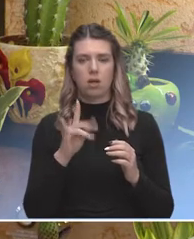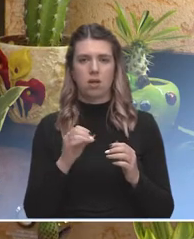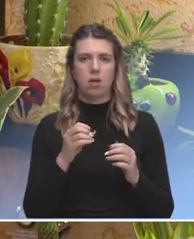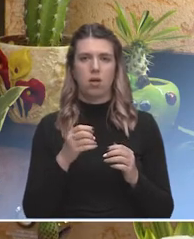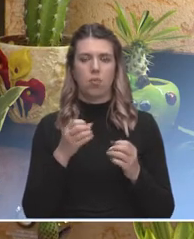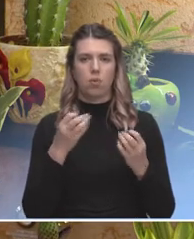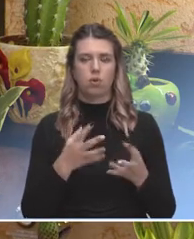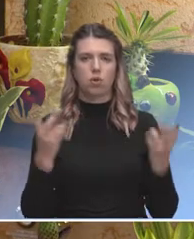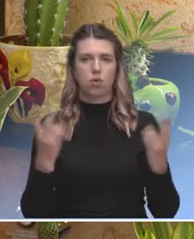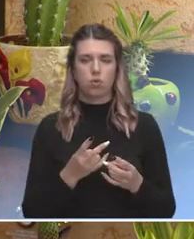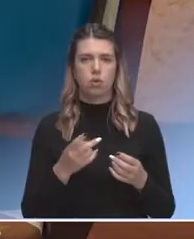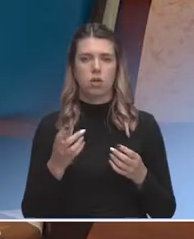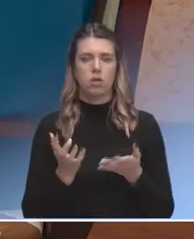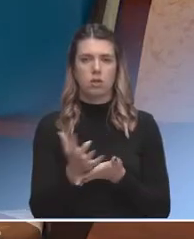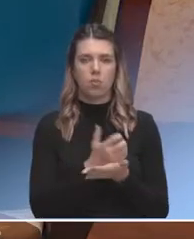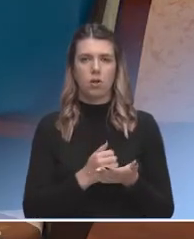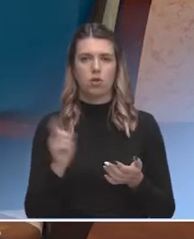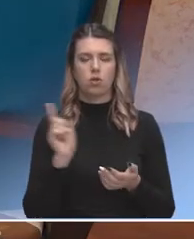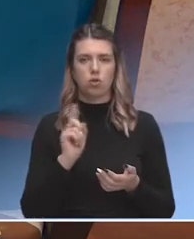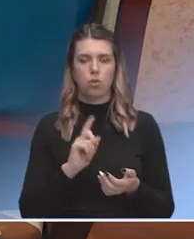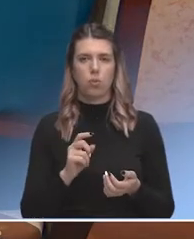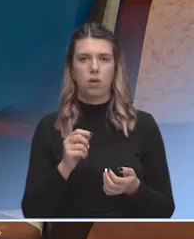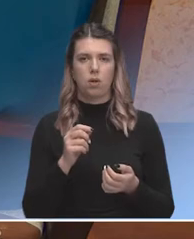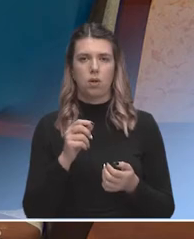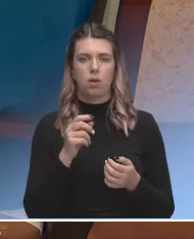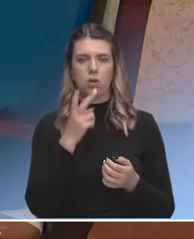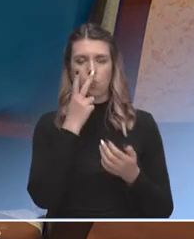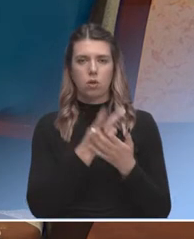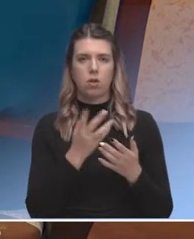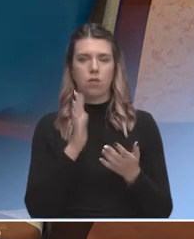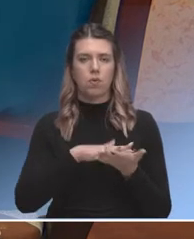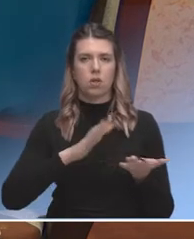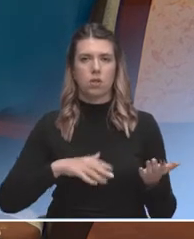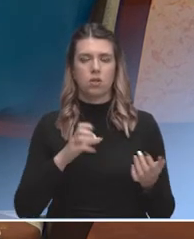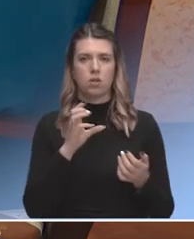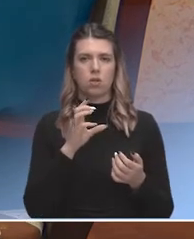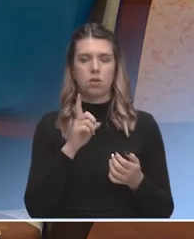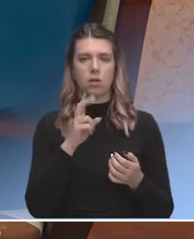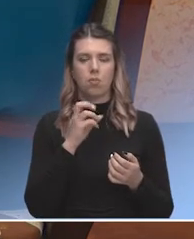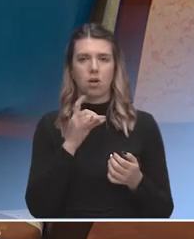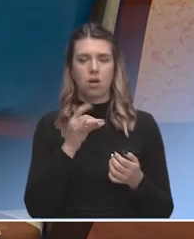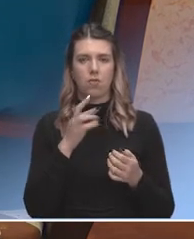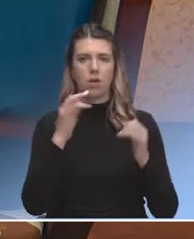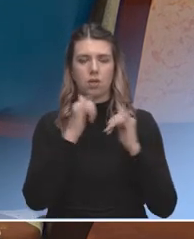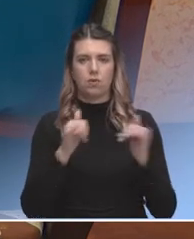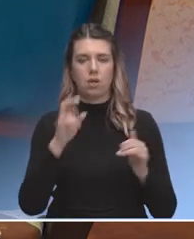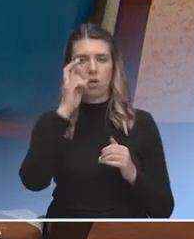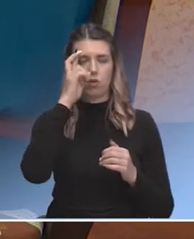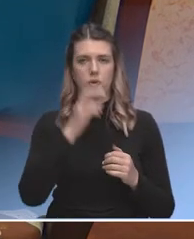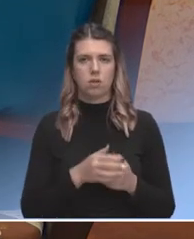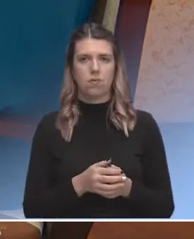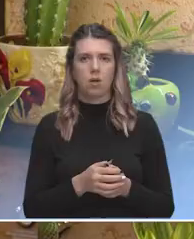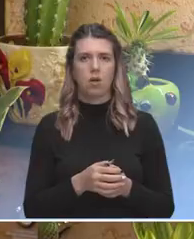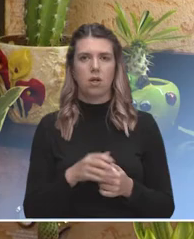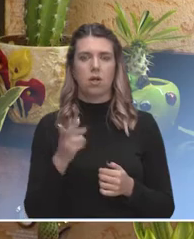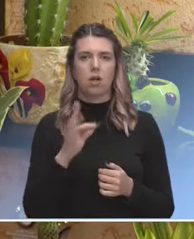данные просто необходимы для того, чтобы прогнозировать дальнейшее социально-демографическое развитие